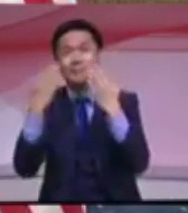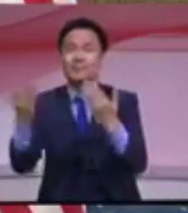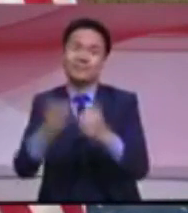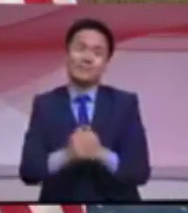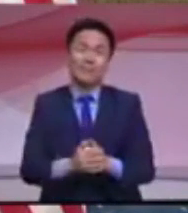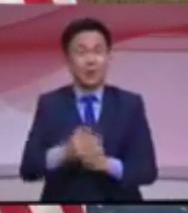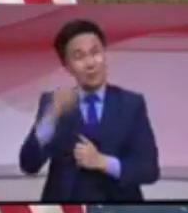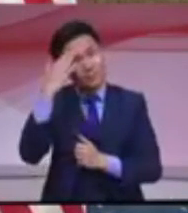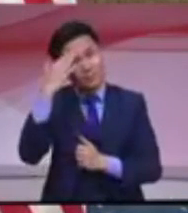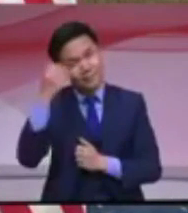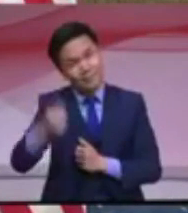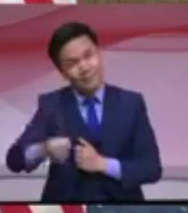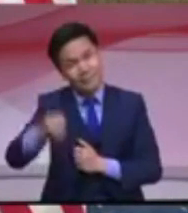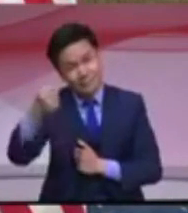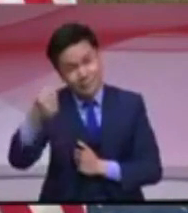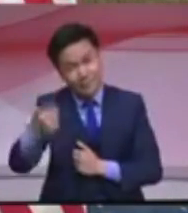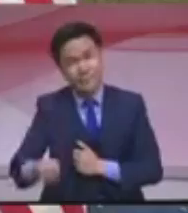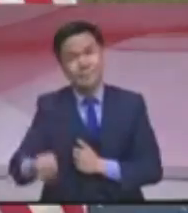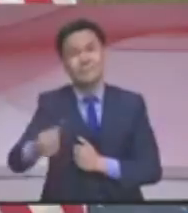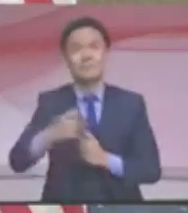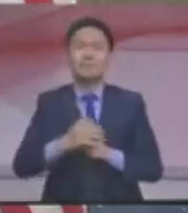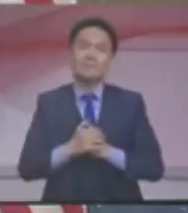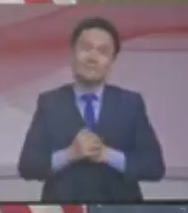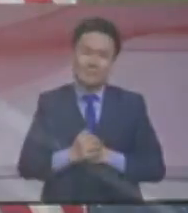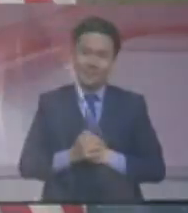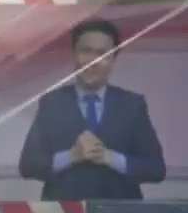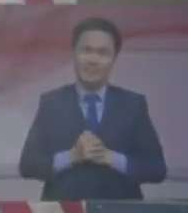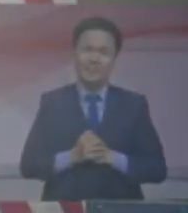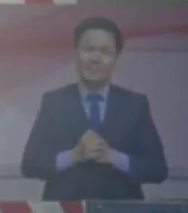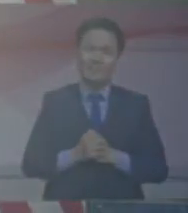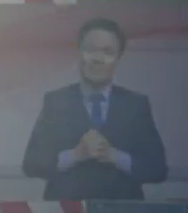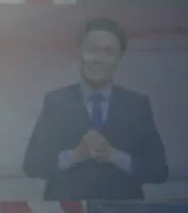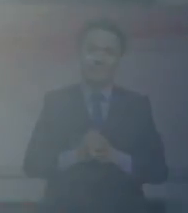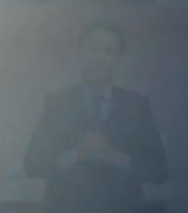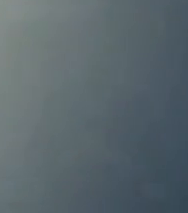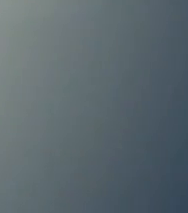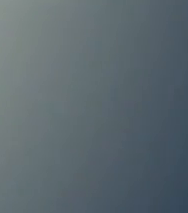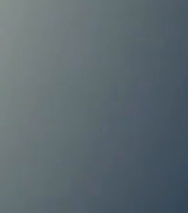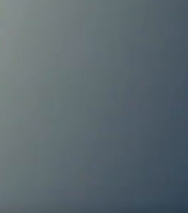wassalamualaikum warahmatullahi wabarakatuh